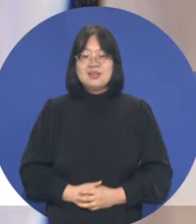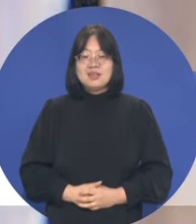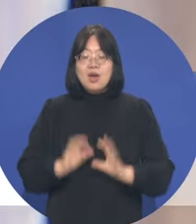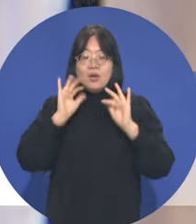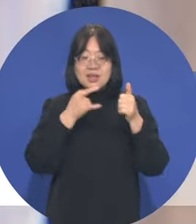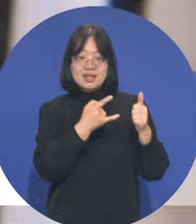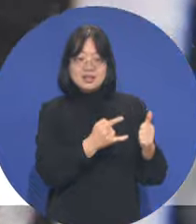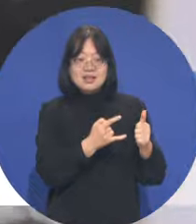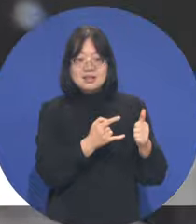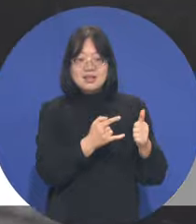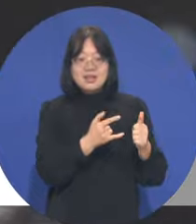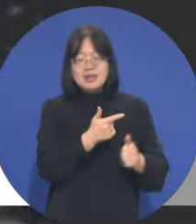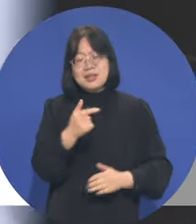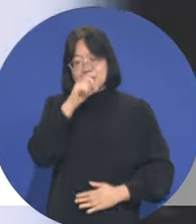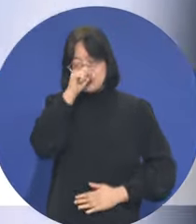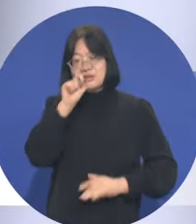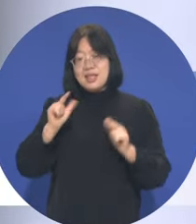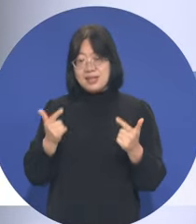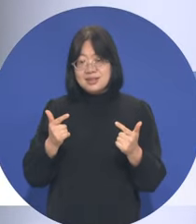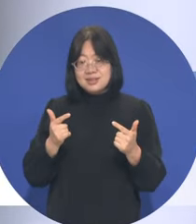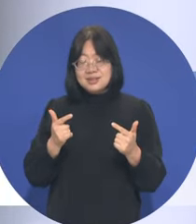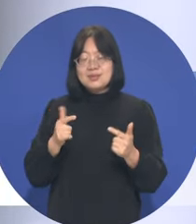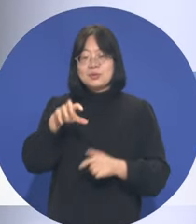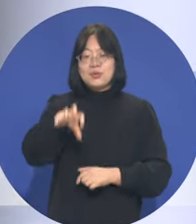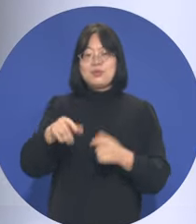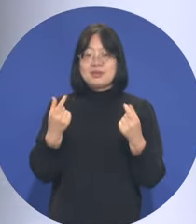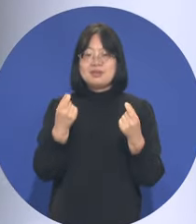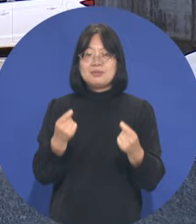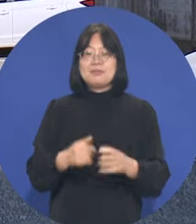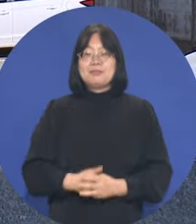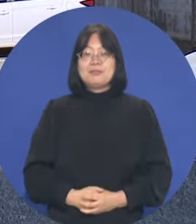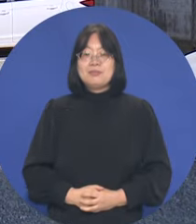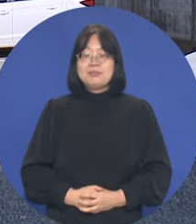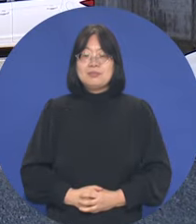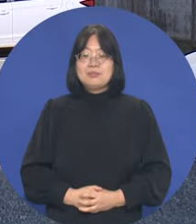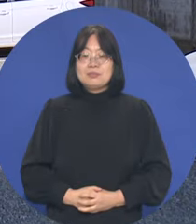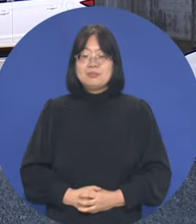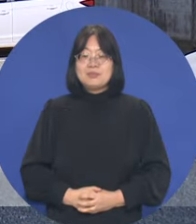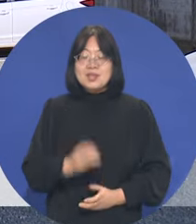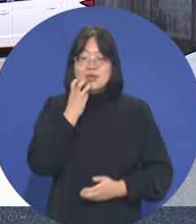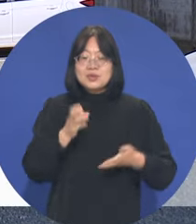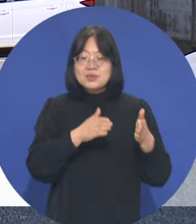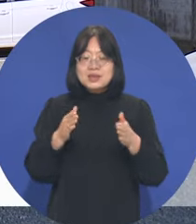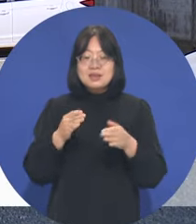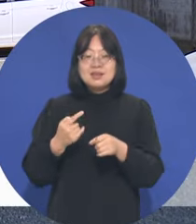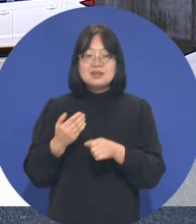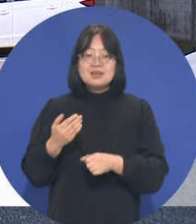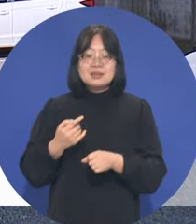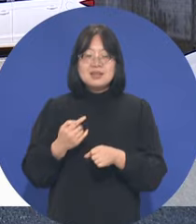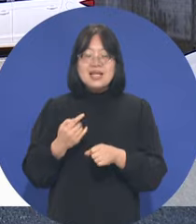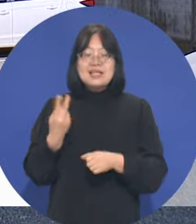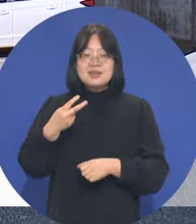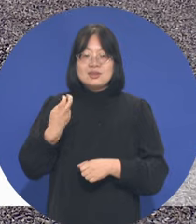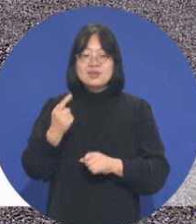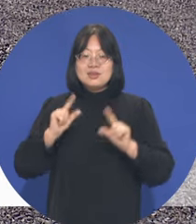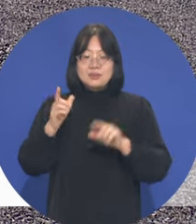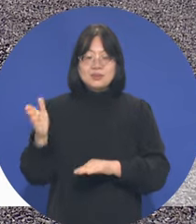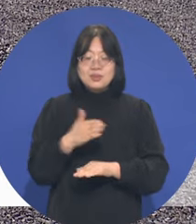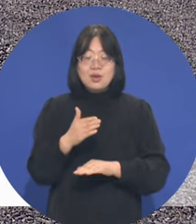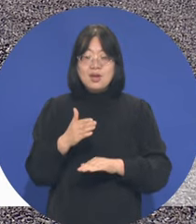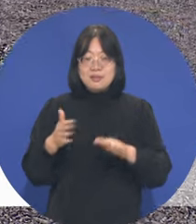어린이들한테 상당히 좀 좋지 않은 그런 장소였어요 이에 경기도는 지난 2021년부터